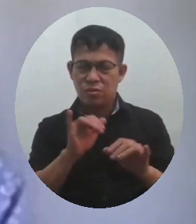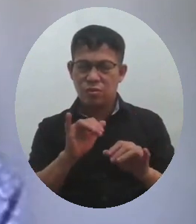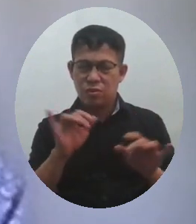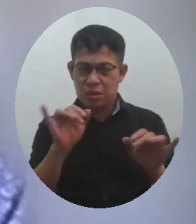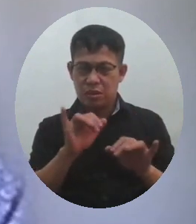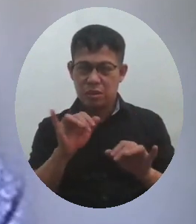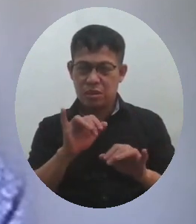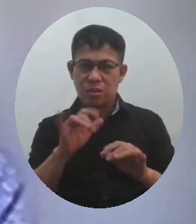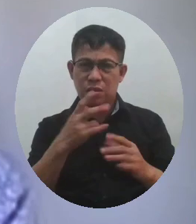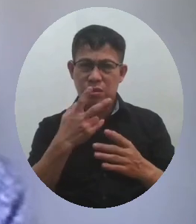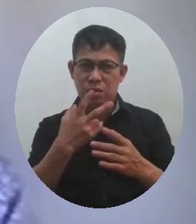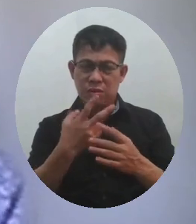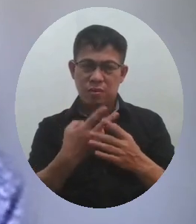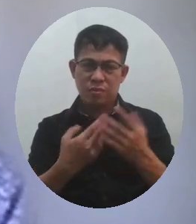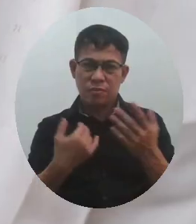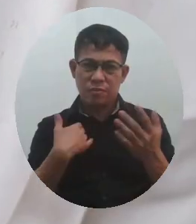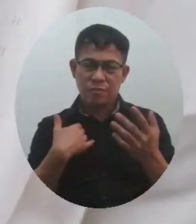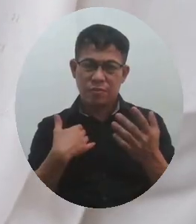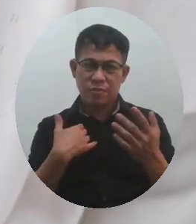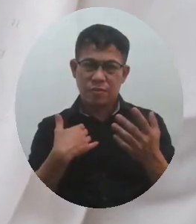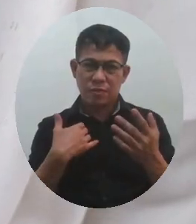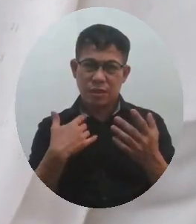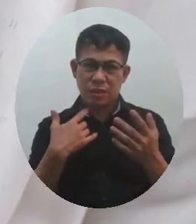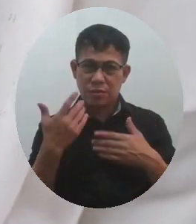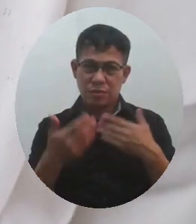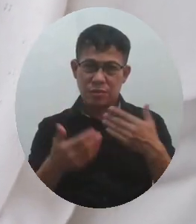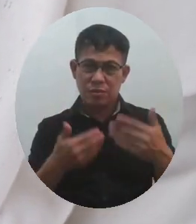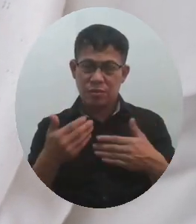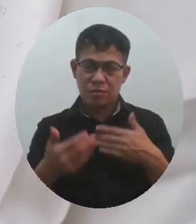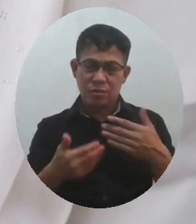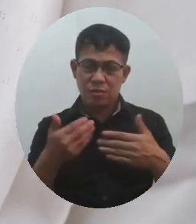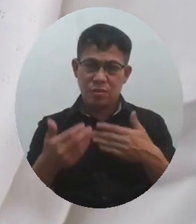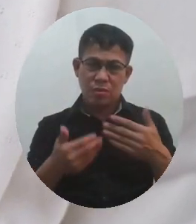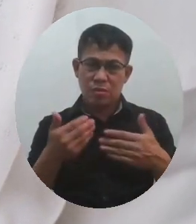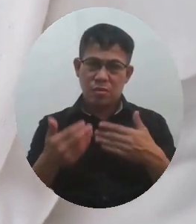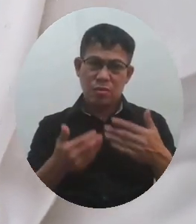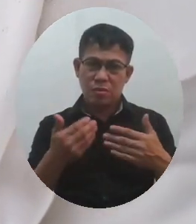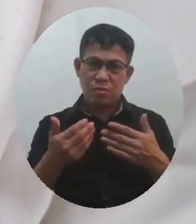ng ari ng bata. Kung ang proseso